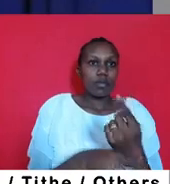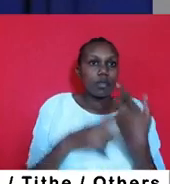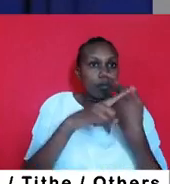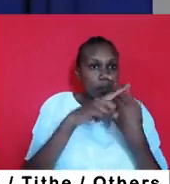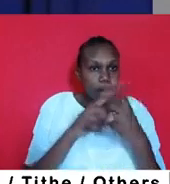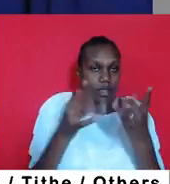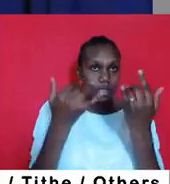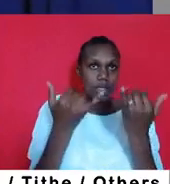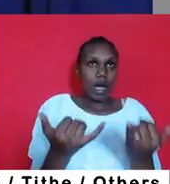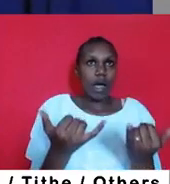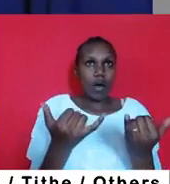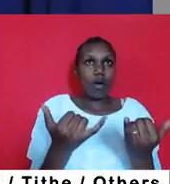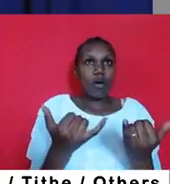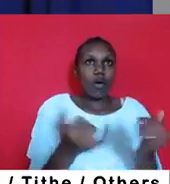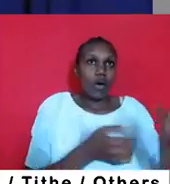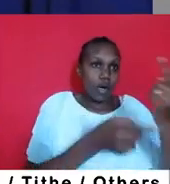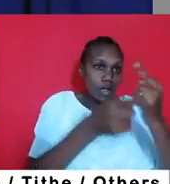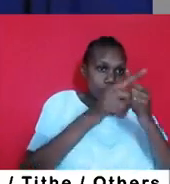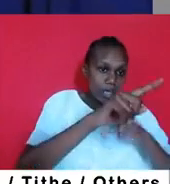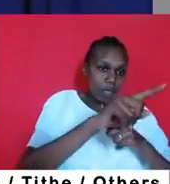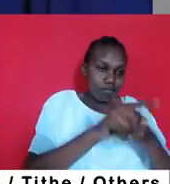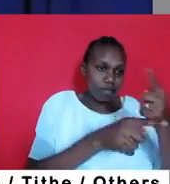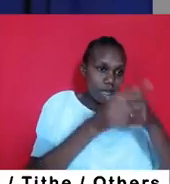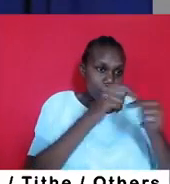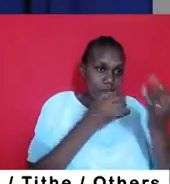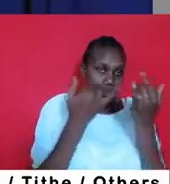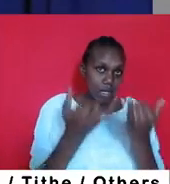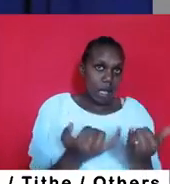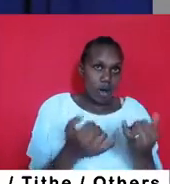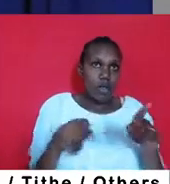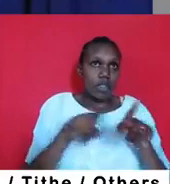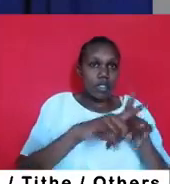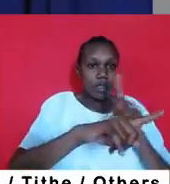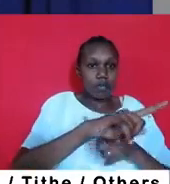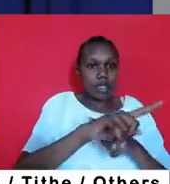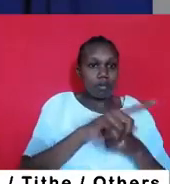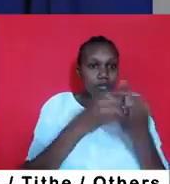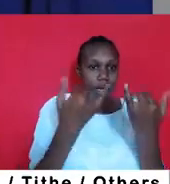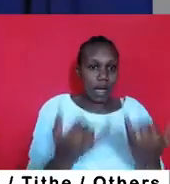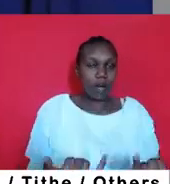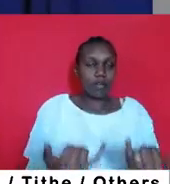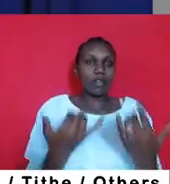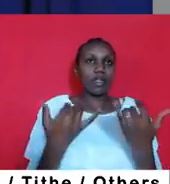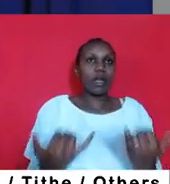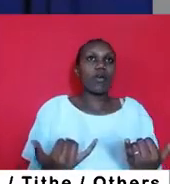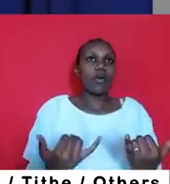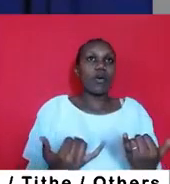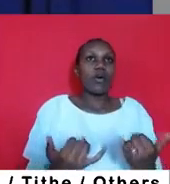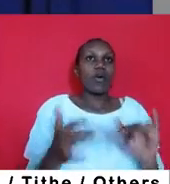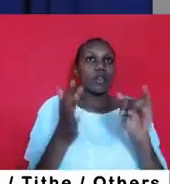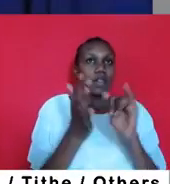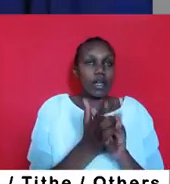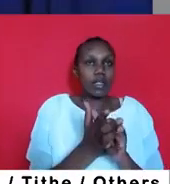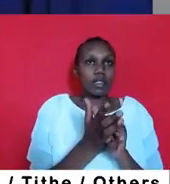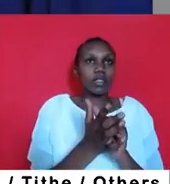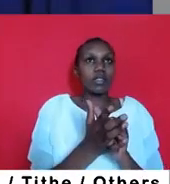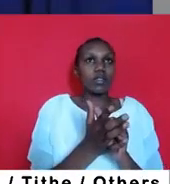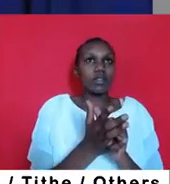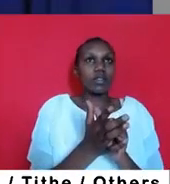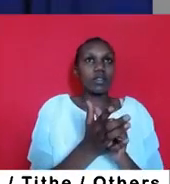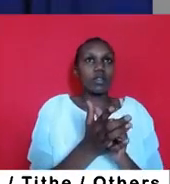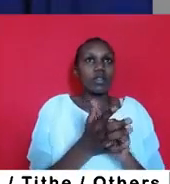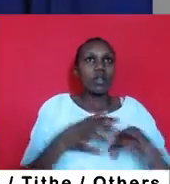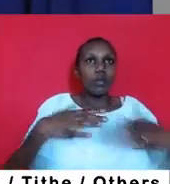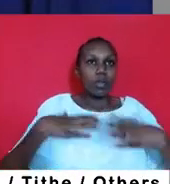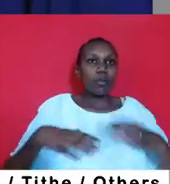lakini sasa inakuja, nayo sasa ipo, ambayo